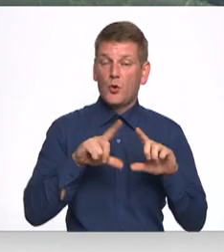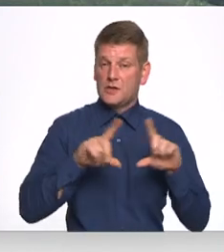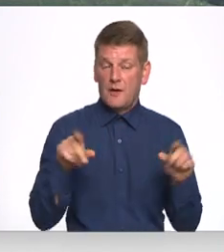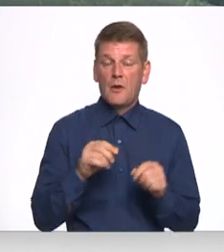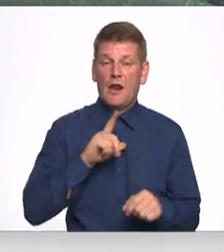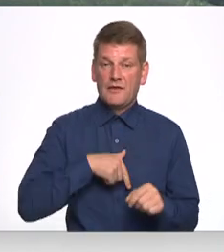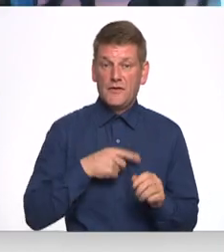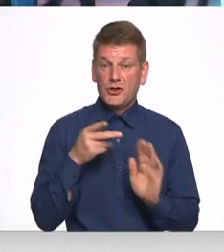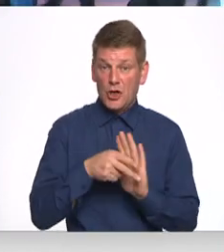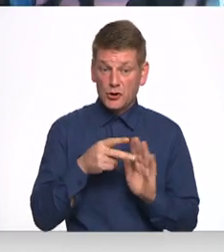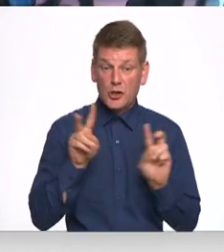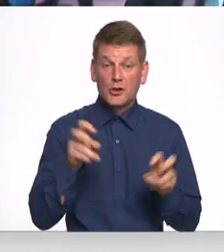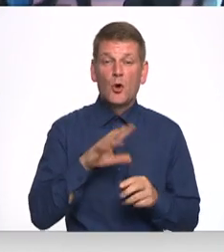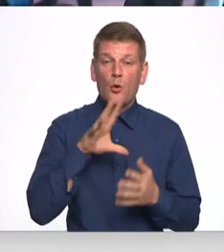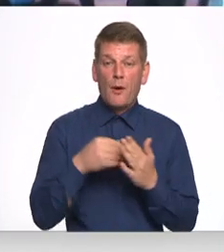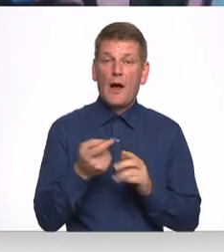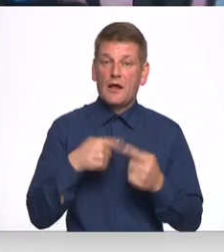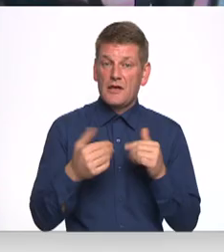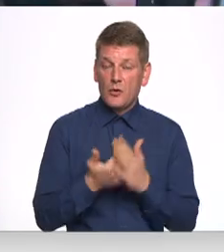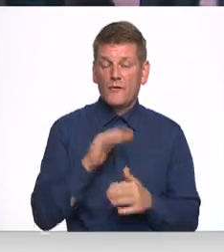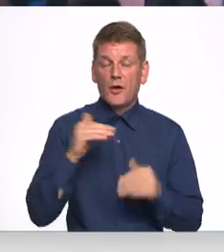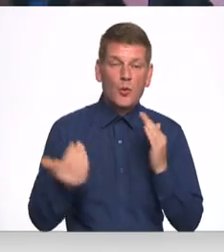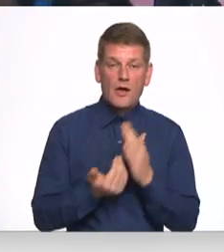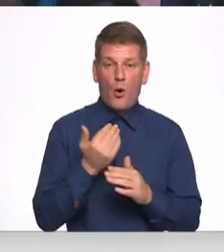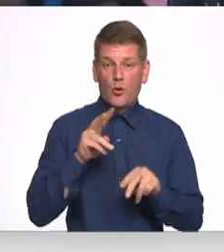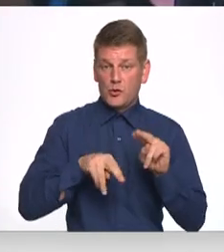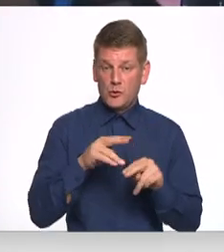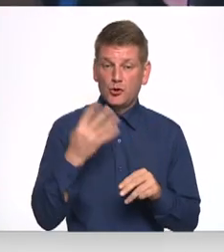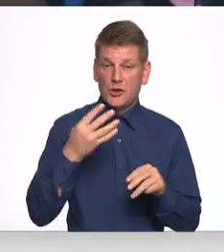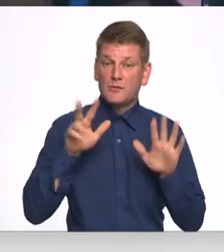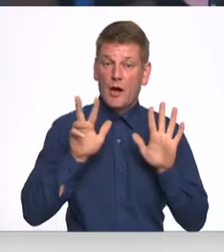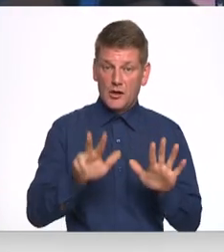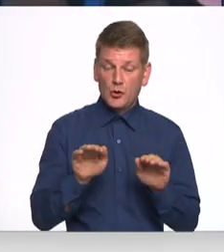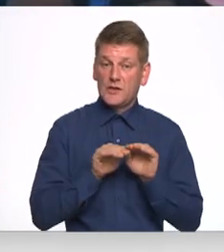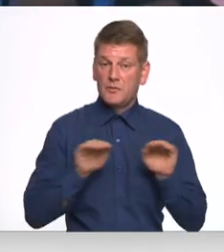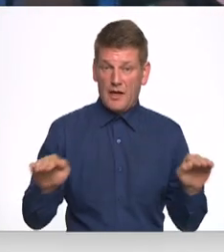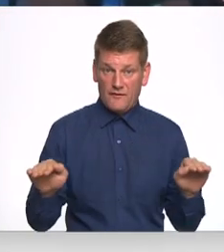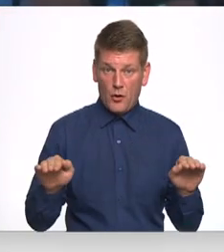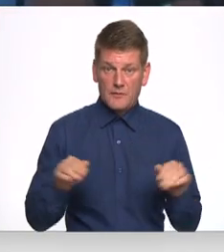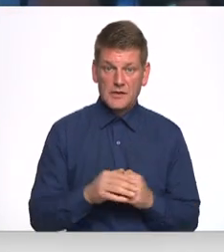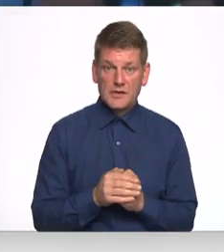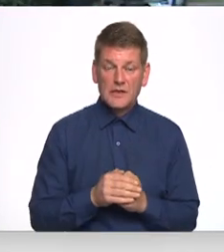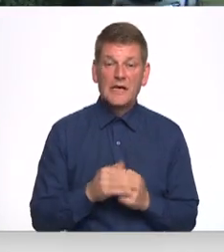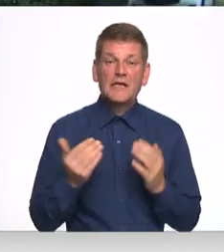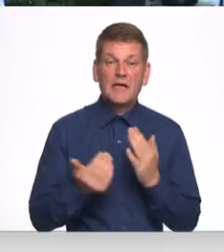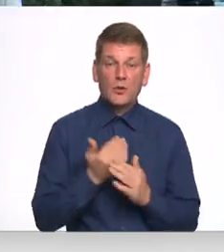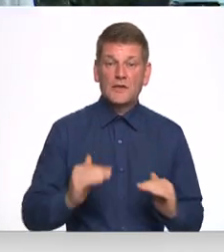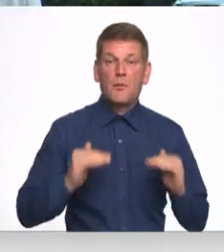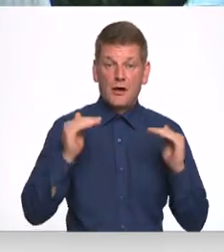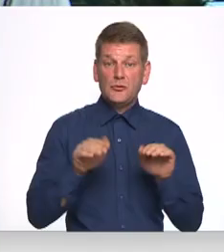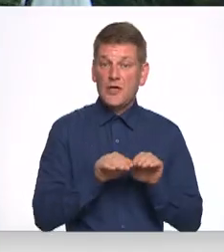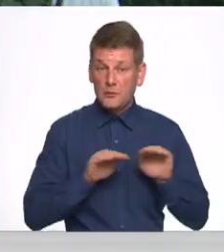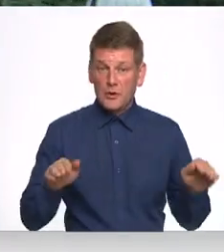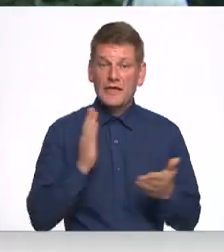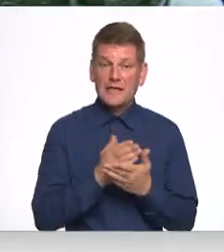Latvijas dzelzceļi. Kopā tiks atjaunotas vai no jauna uzbūvētas 48 platformas. Jaunās paaugstinātās